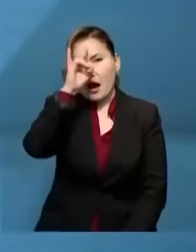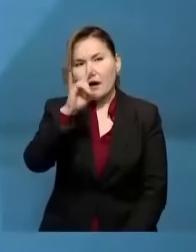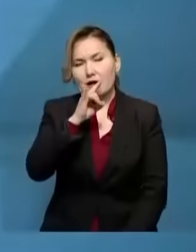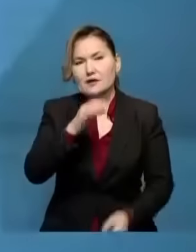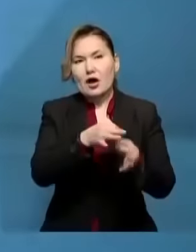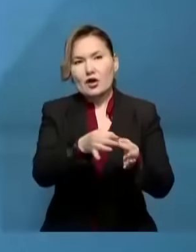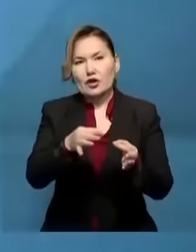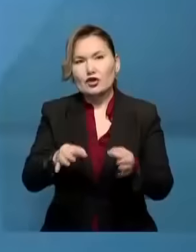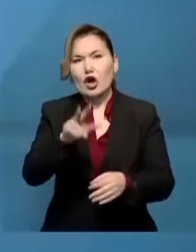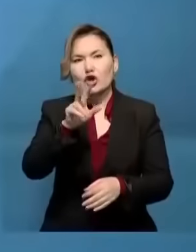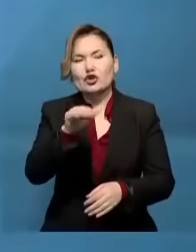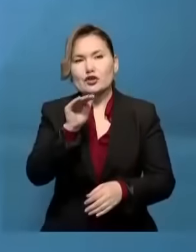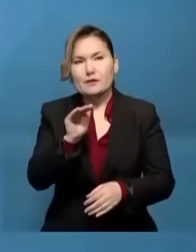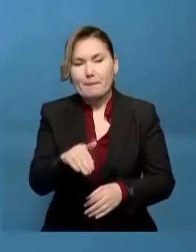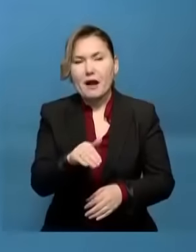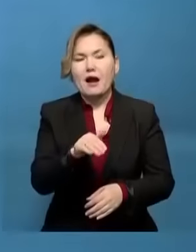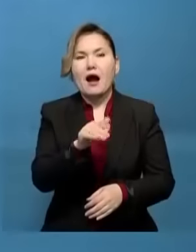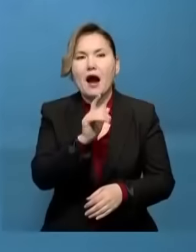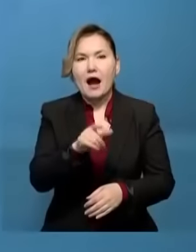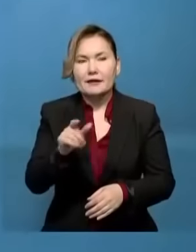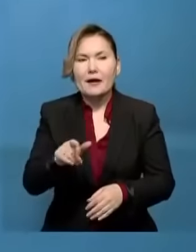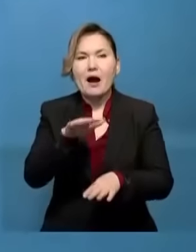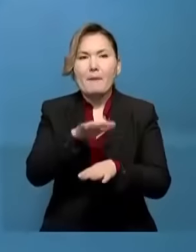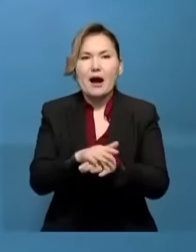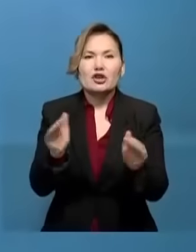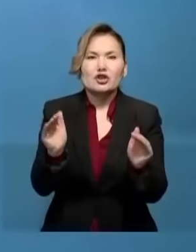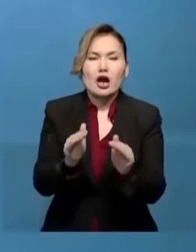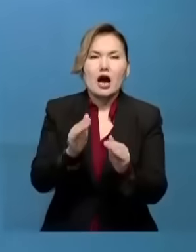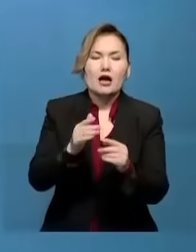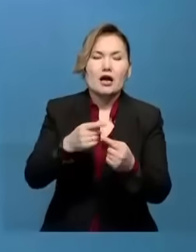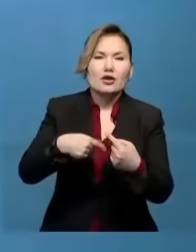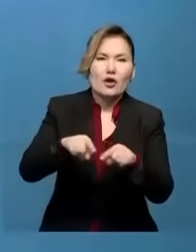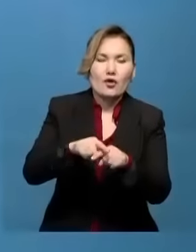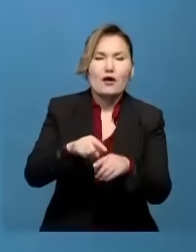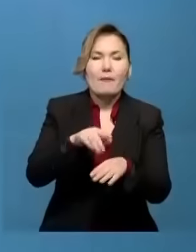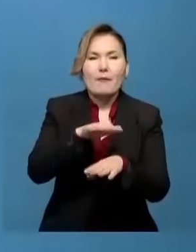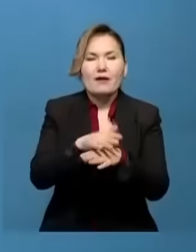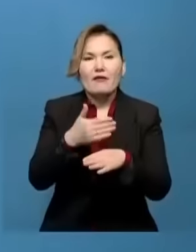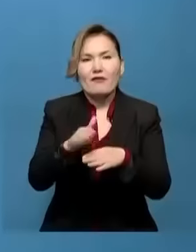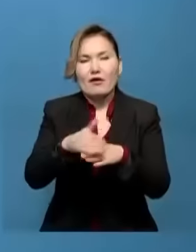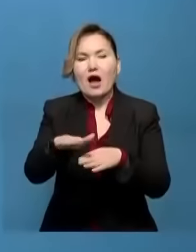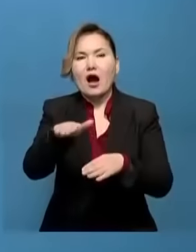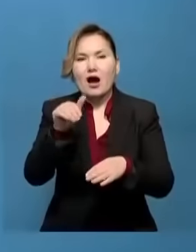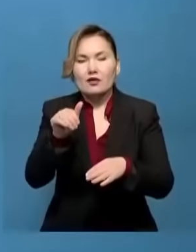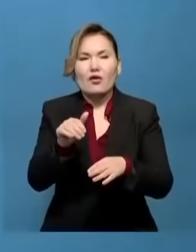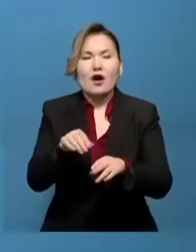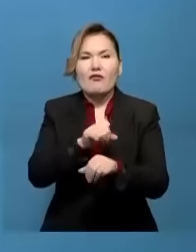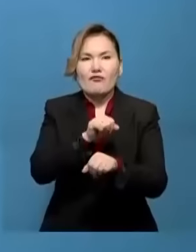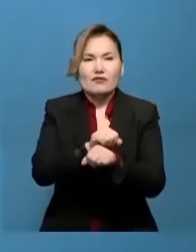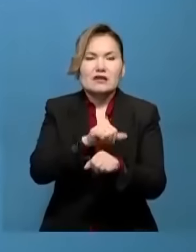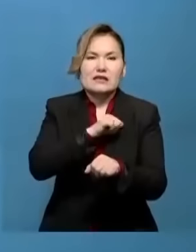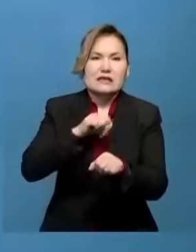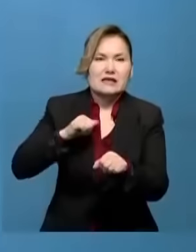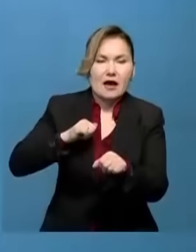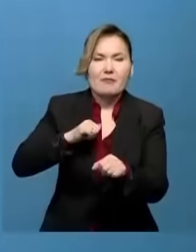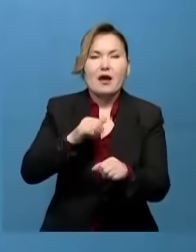Елде 300 мыңнан астам адам банктер мен шағын қаржы ұйымдарынан несие алудан ерікті түрде бас тартқан. Бұл стоп кредит қызметінің